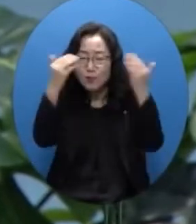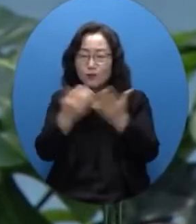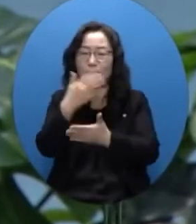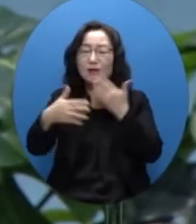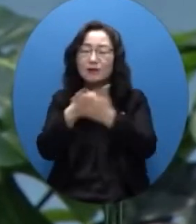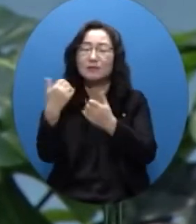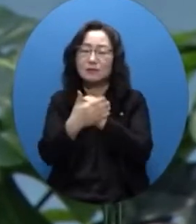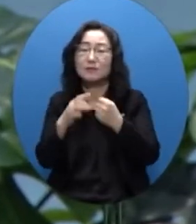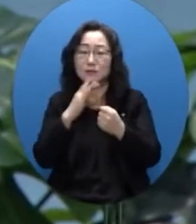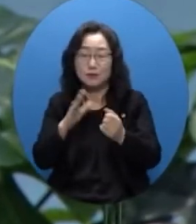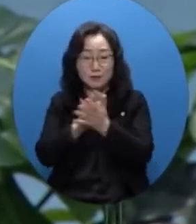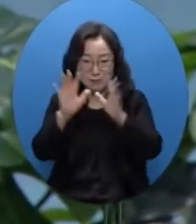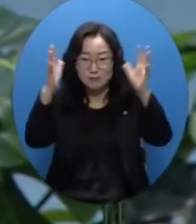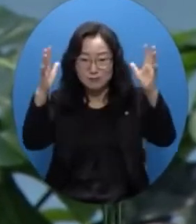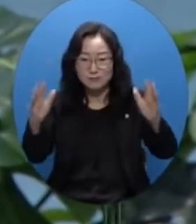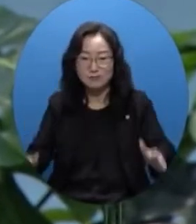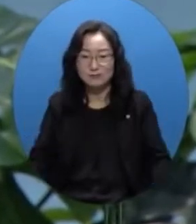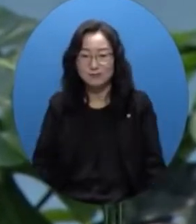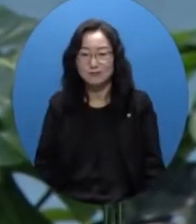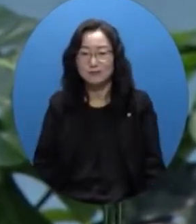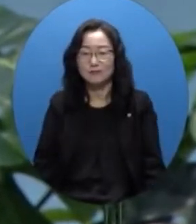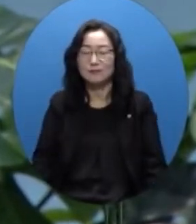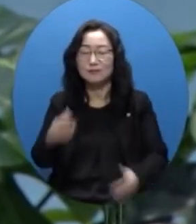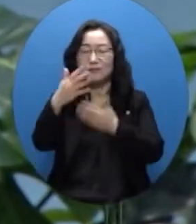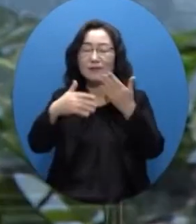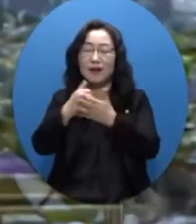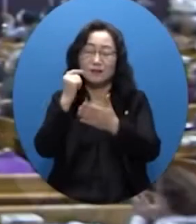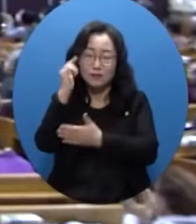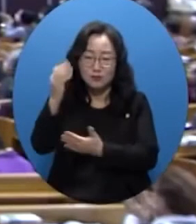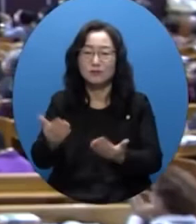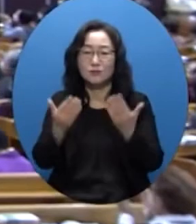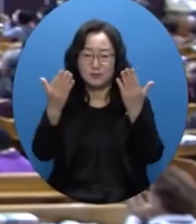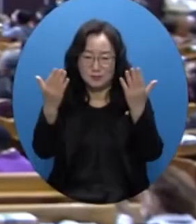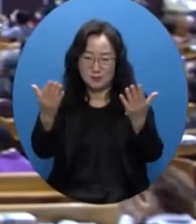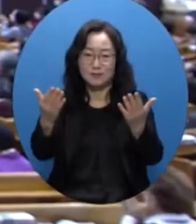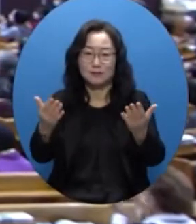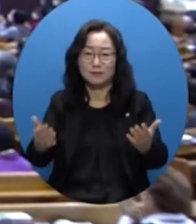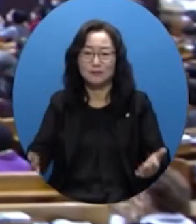은혜입니다 할렐루야 함께 화동 입니다